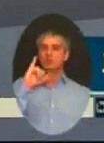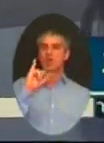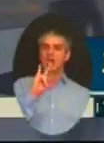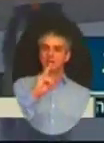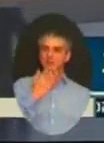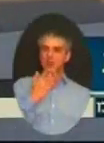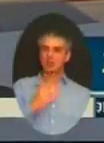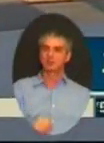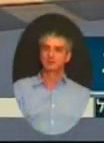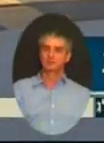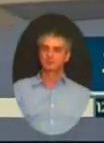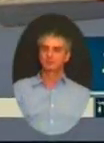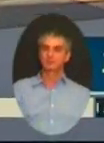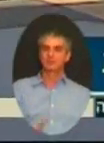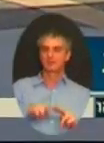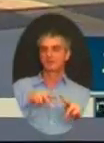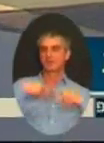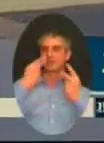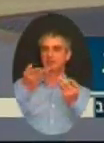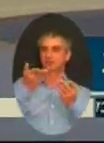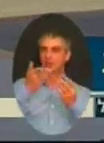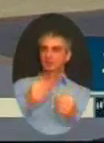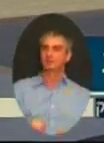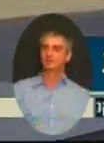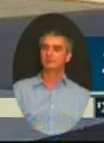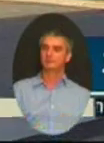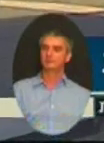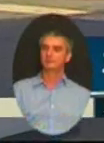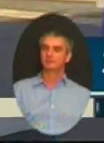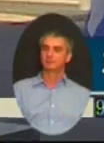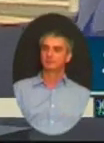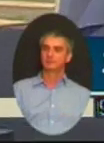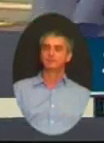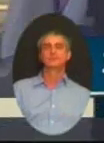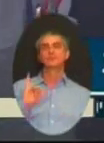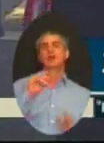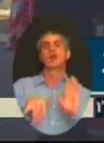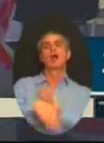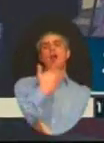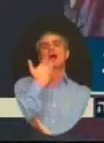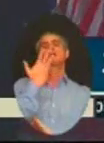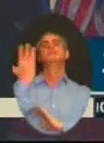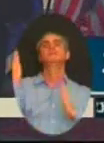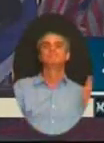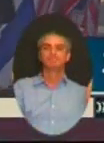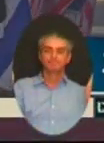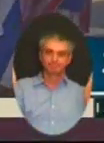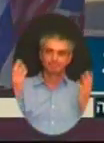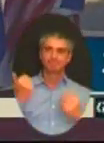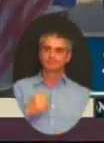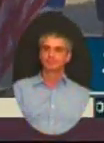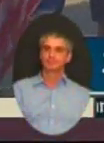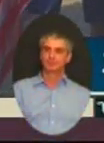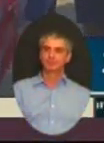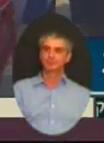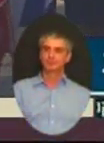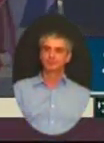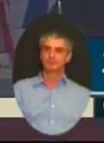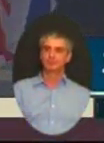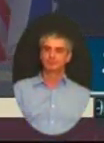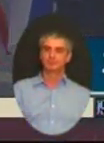חסון ונחזור לרחבה. כן, יואל. יואל יצא. יצא כבר בינתיים. טוב,